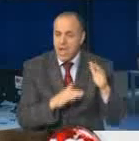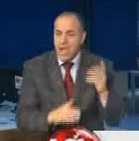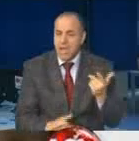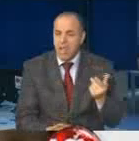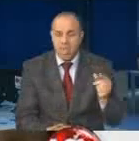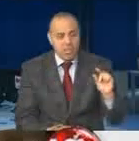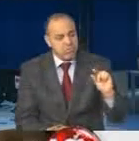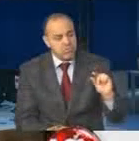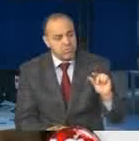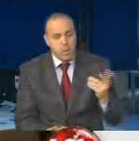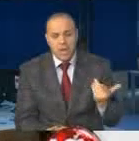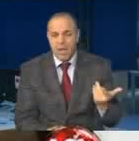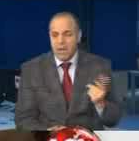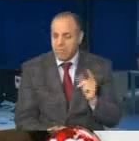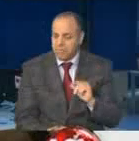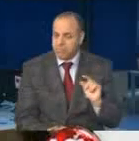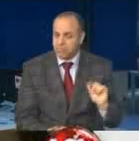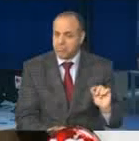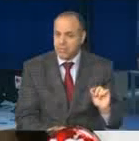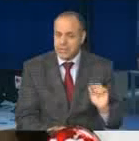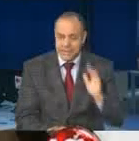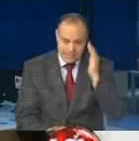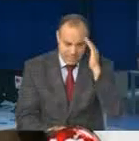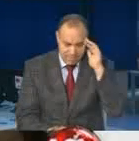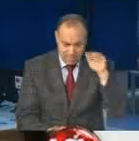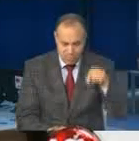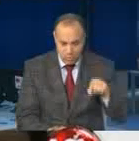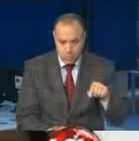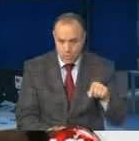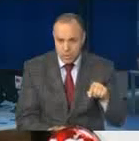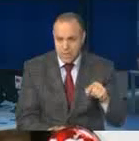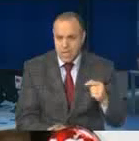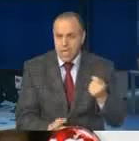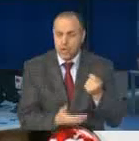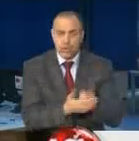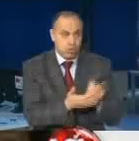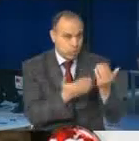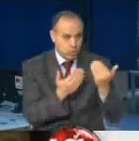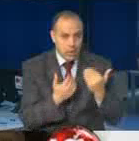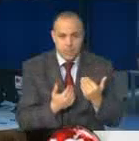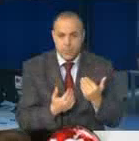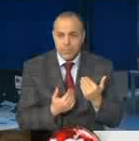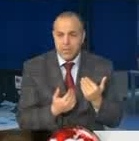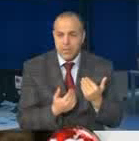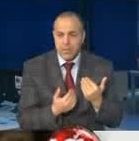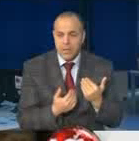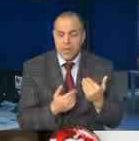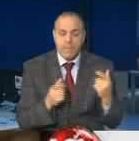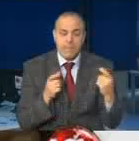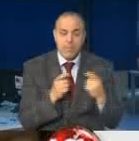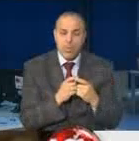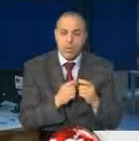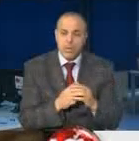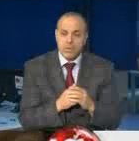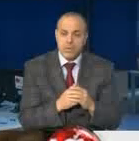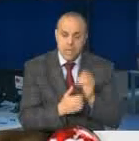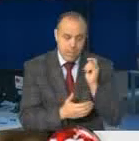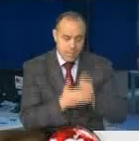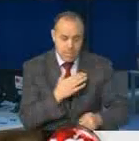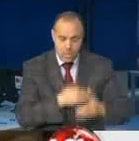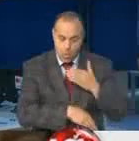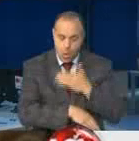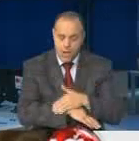تتكلف الكلفة متاعها أرخص، خاطر احنا تعرف في التوريد متاعنا الدولة نخلصوا